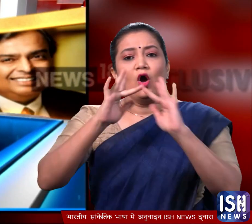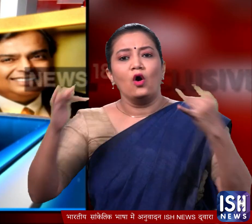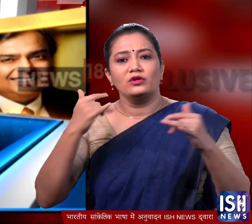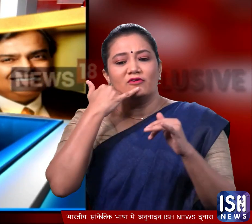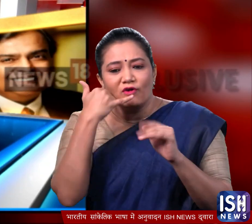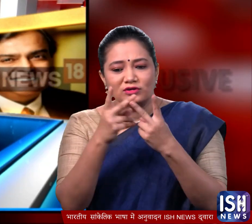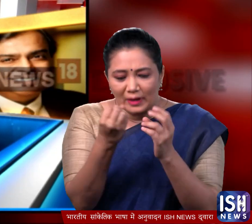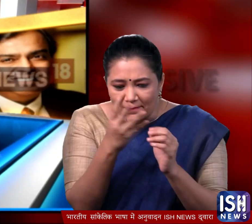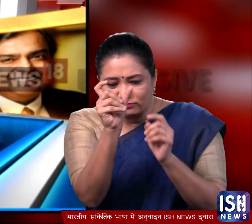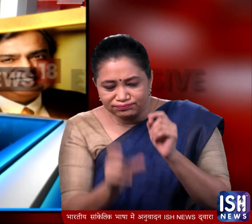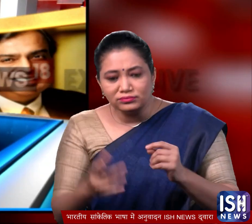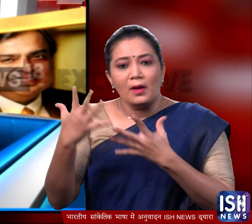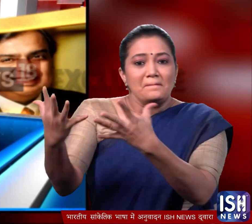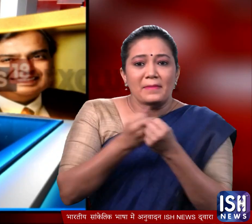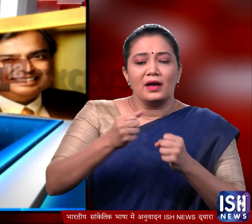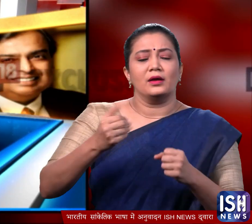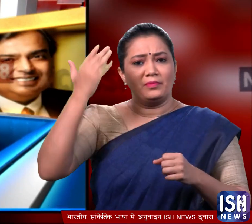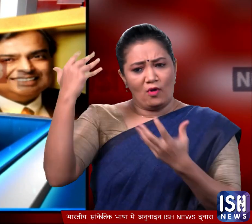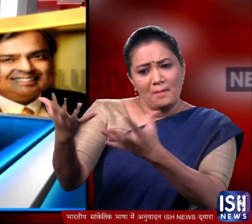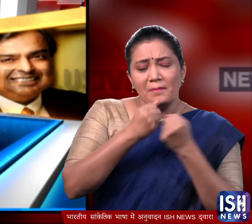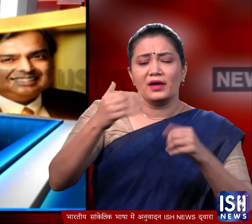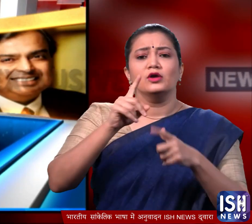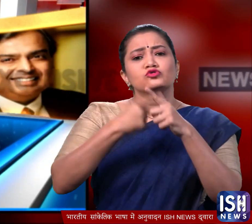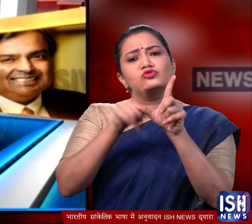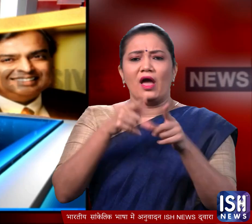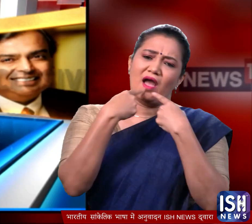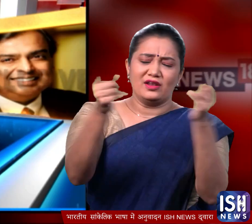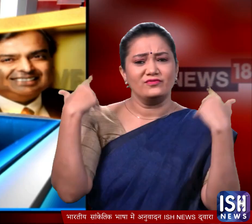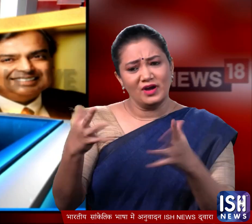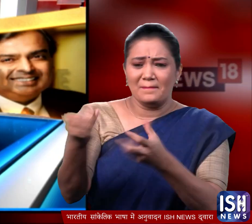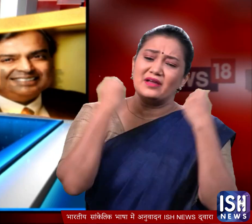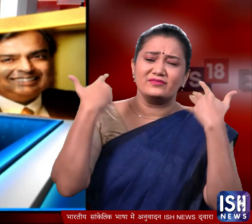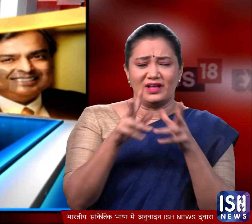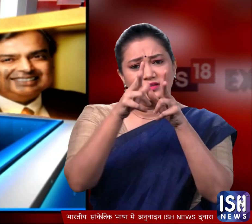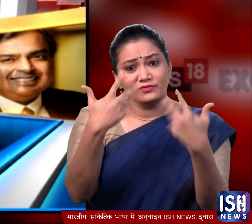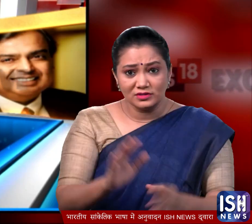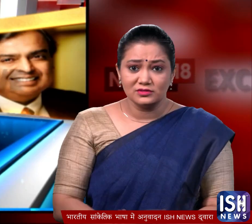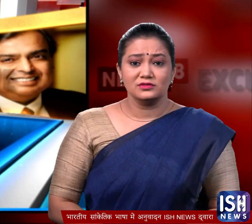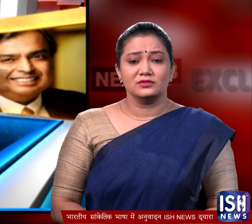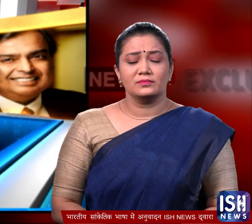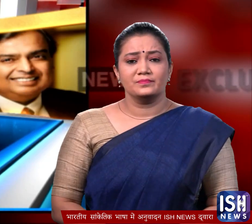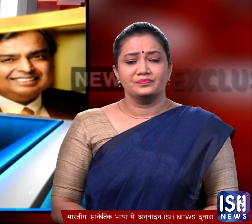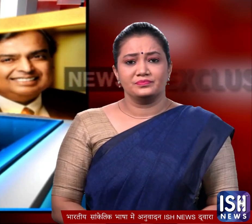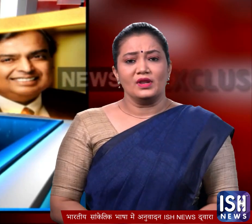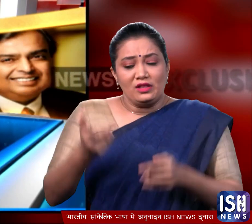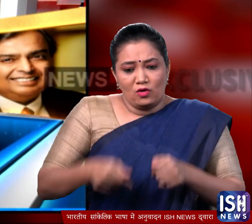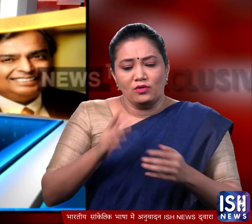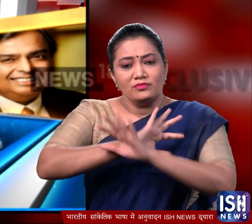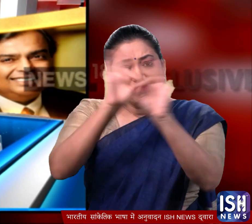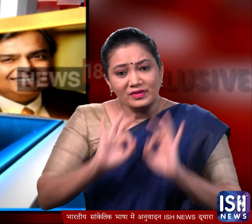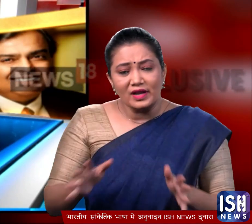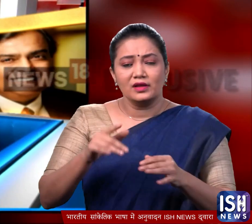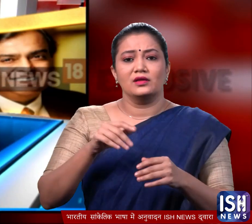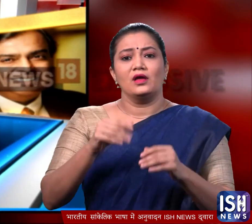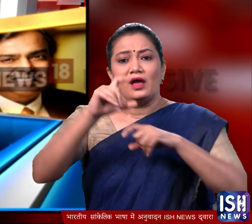एक ऑनलाइन डायरेक्टरी सर्विस है जिसे खरीदने के सौदे का ऐलान कंपनी ने जुलाई में किया था और ये सौदा पूरा होने